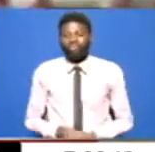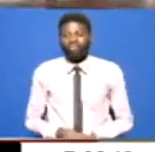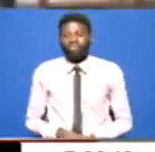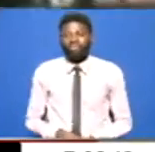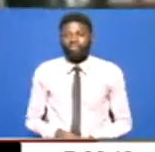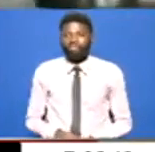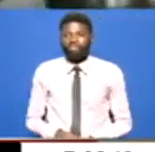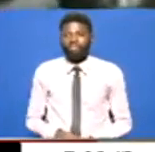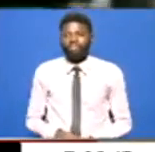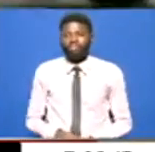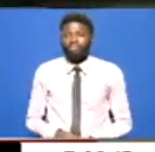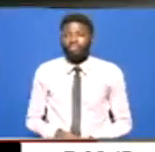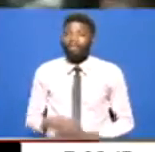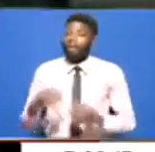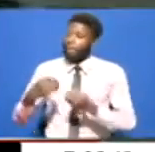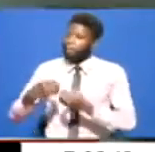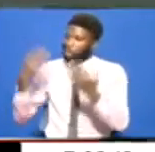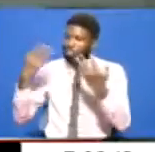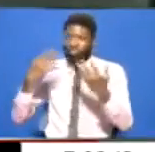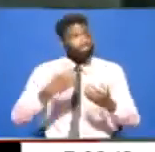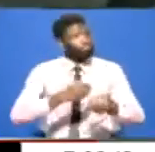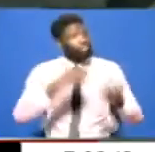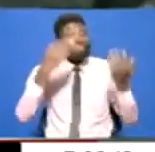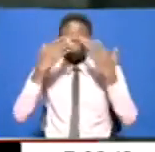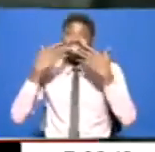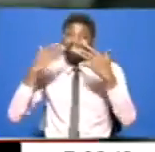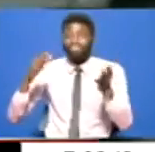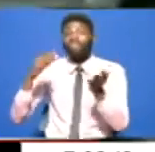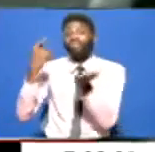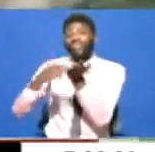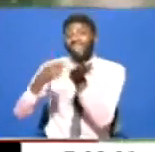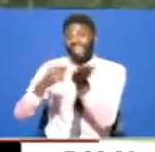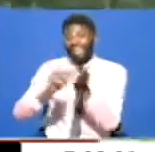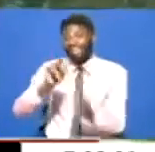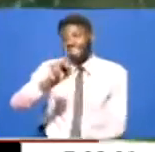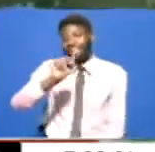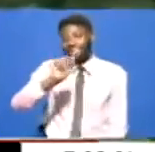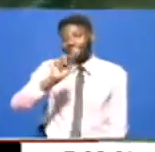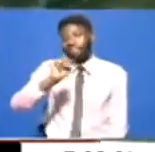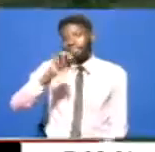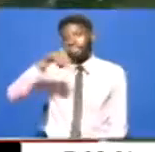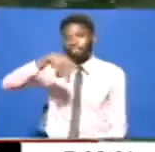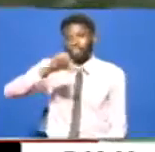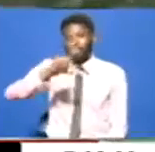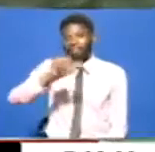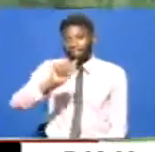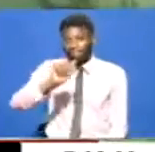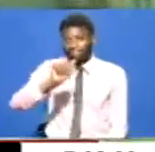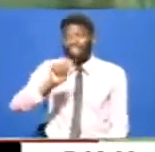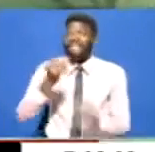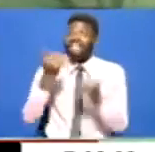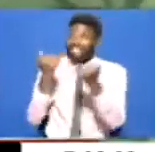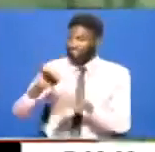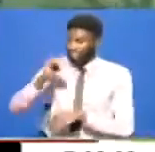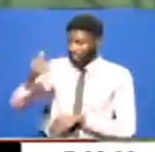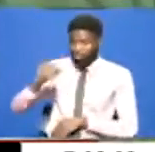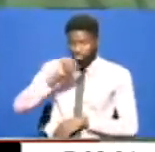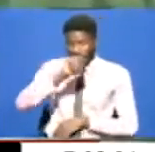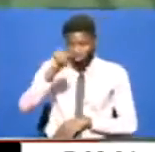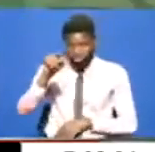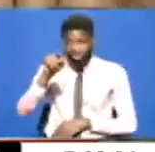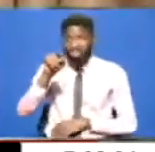Kufuatia milipuko miwili katika mji wa Kampala nchini Uganda, usalama umeimarishwa katika sehemu za mijini na mipaka ya nchi